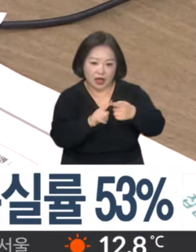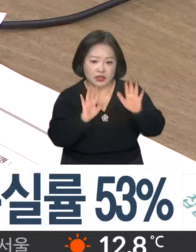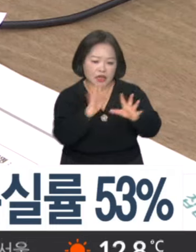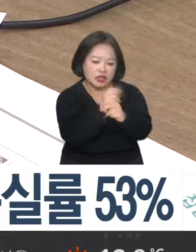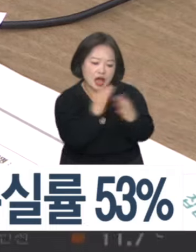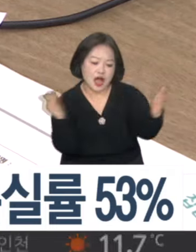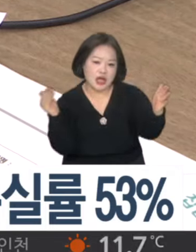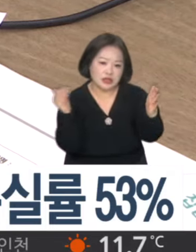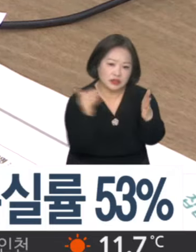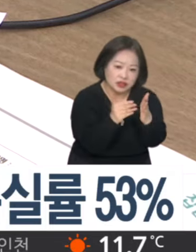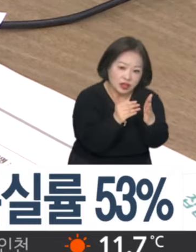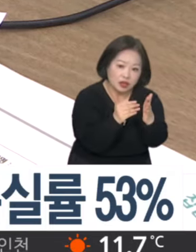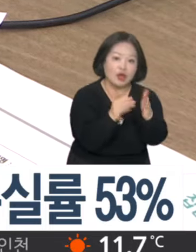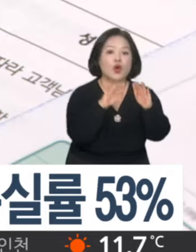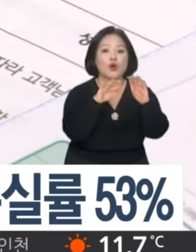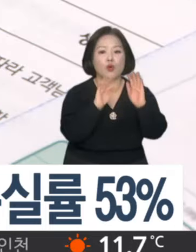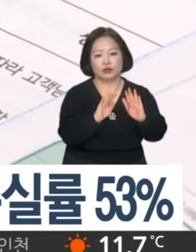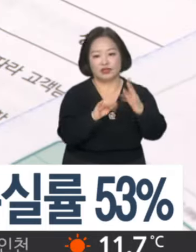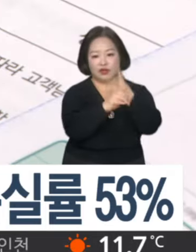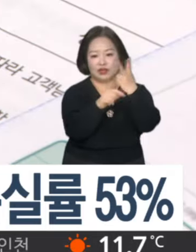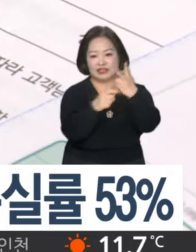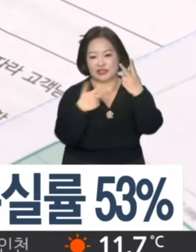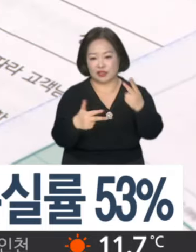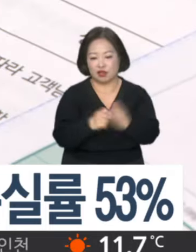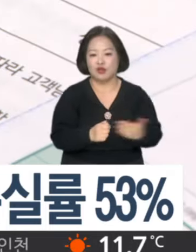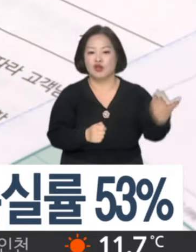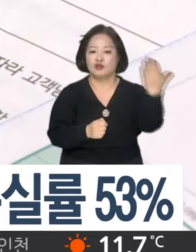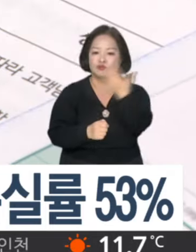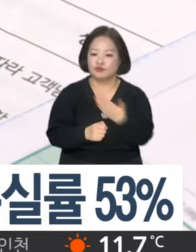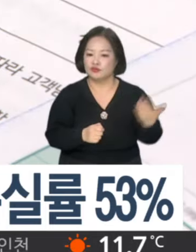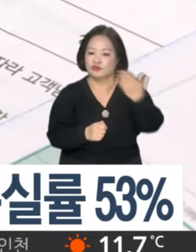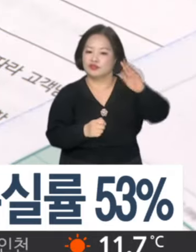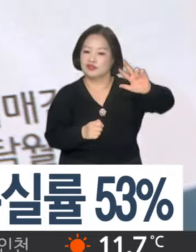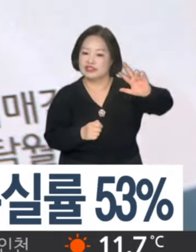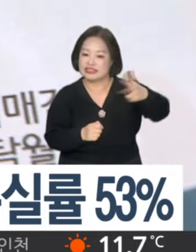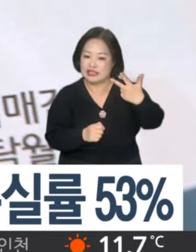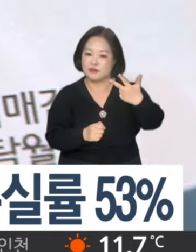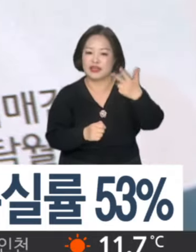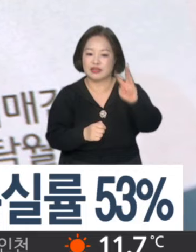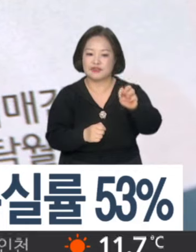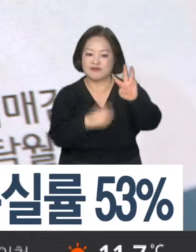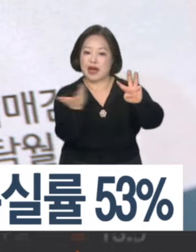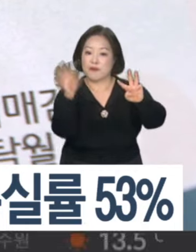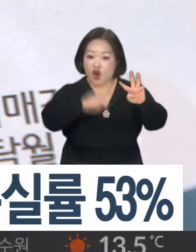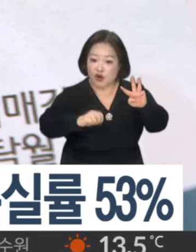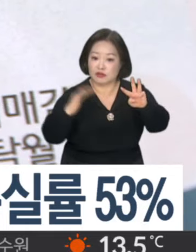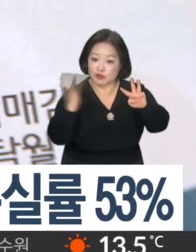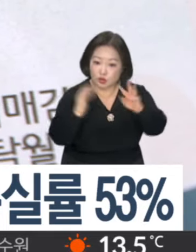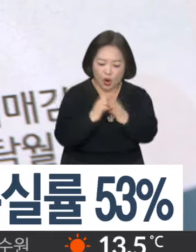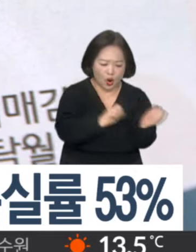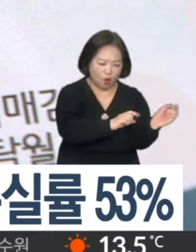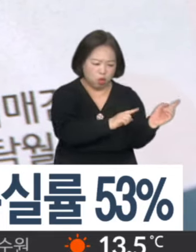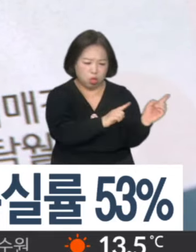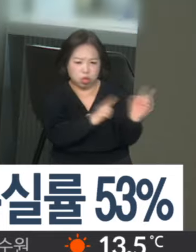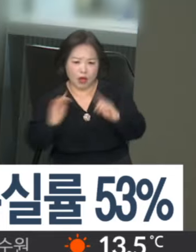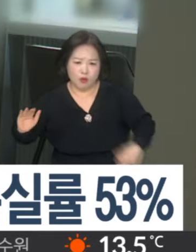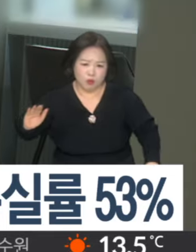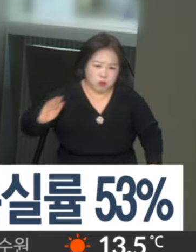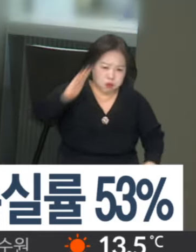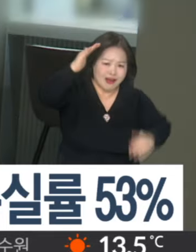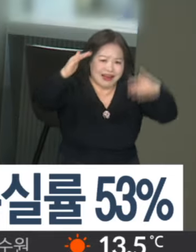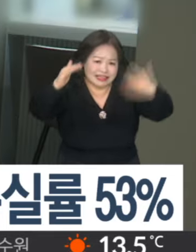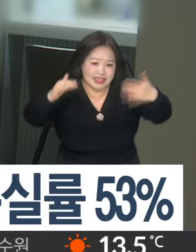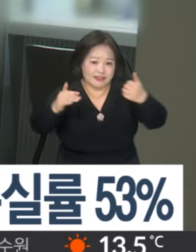상품은 올들어 지난 7일까지 9,733원 어치 h 지수가 회복 기미를 보이지 않으면서